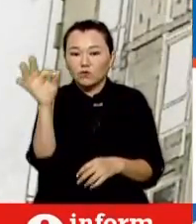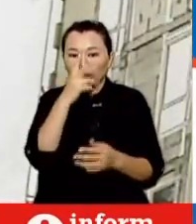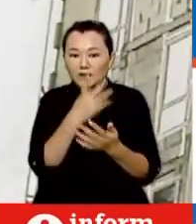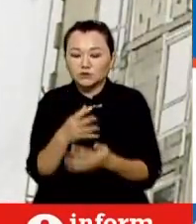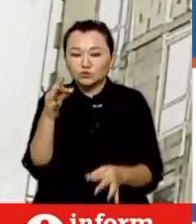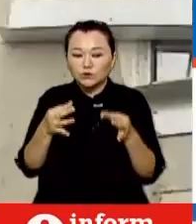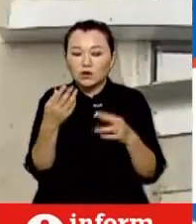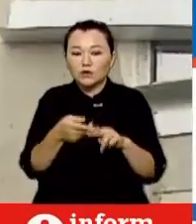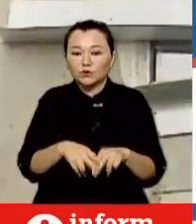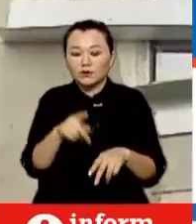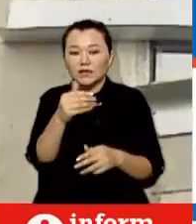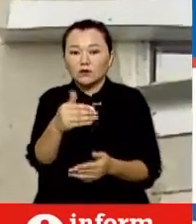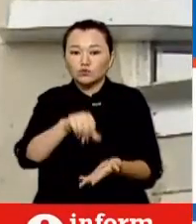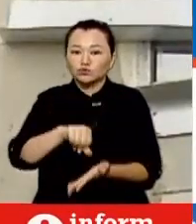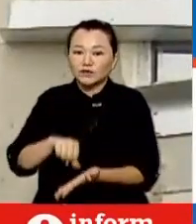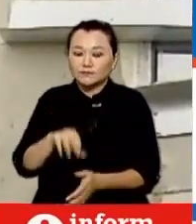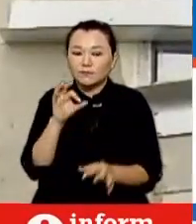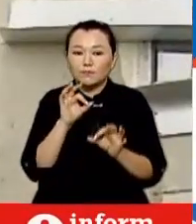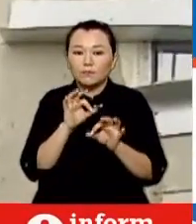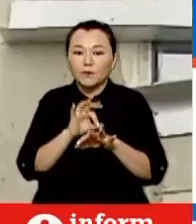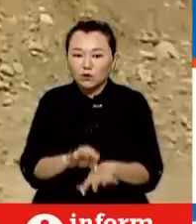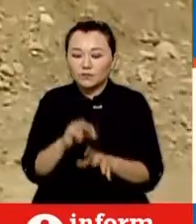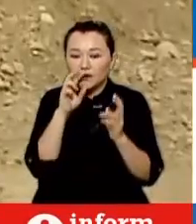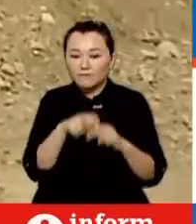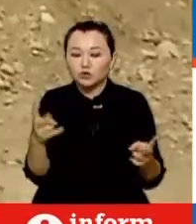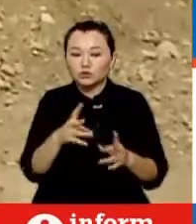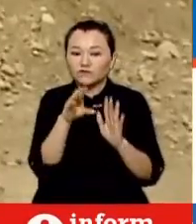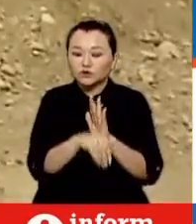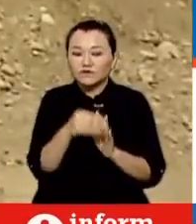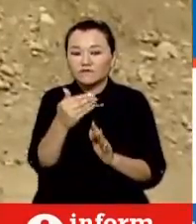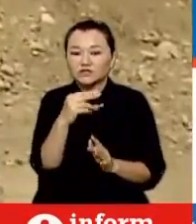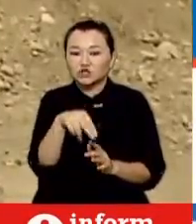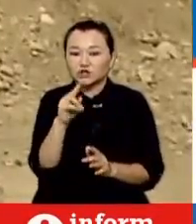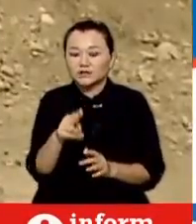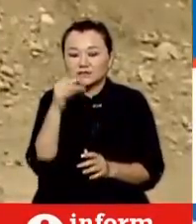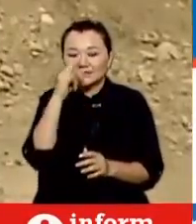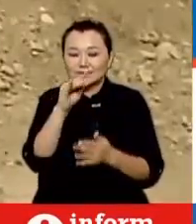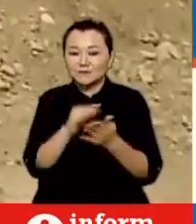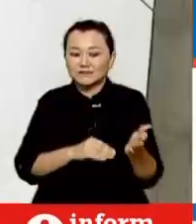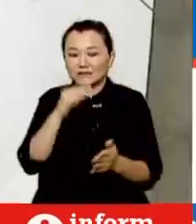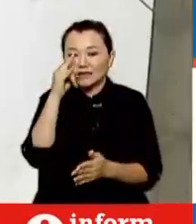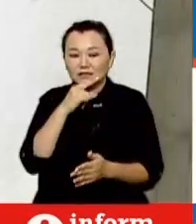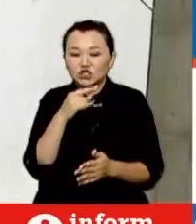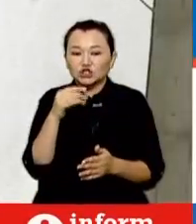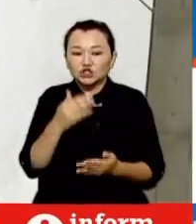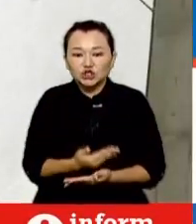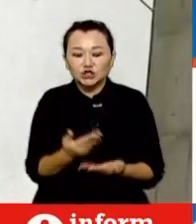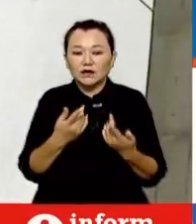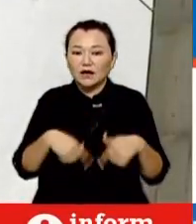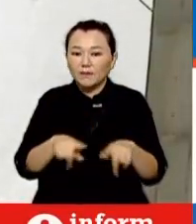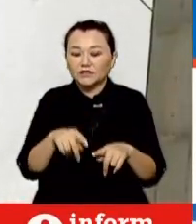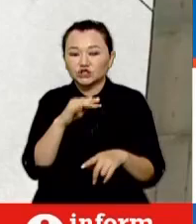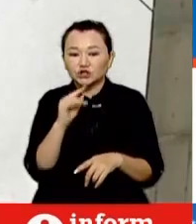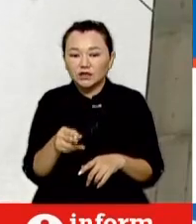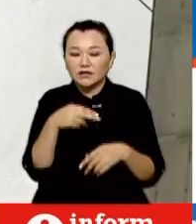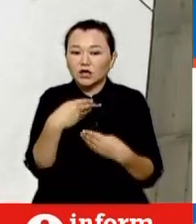суды, которые приходят с их участием. Кроме того, нужно проверить, внесен ли ваш ЖК в список казахстанской жилищной компании. Гарантия КЖК